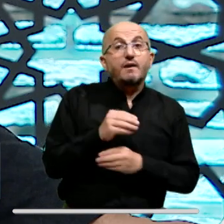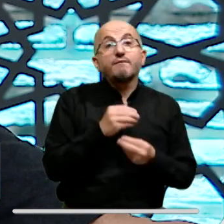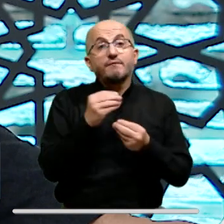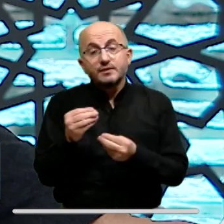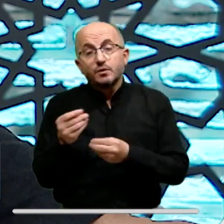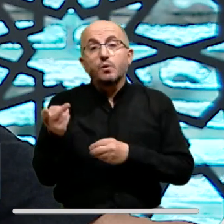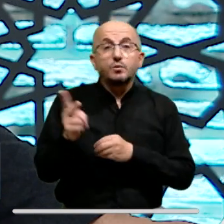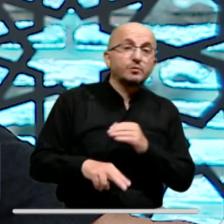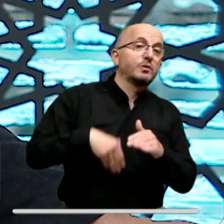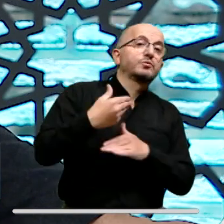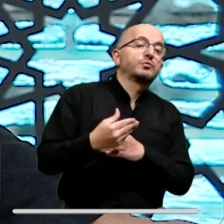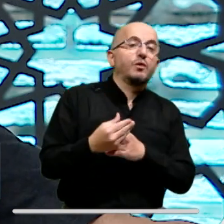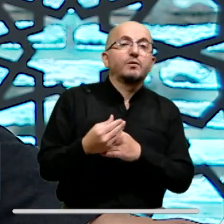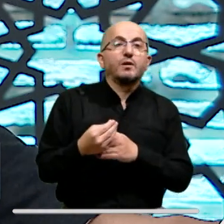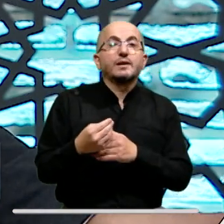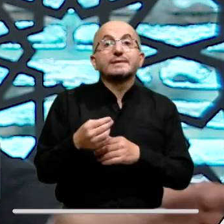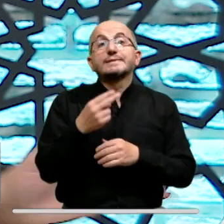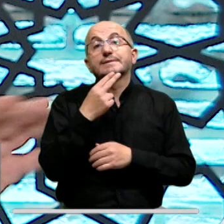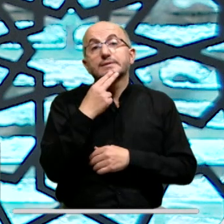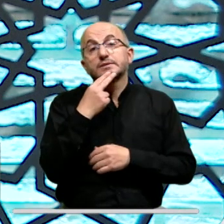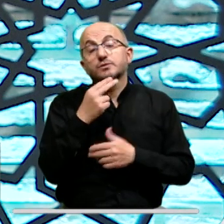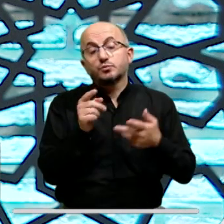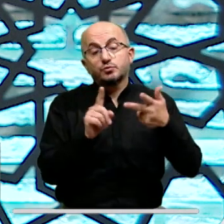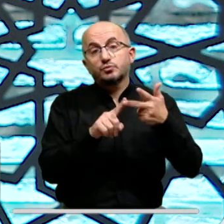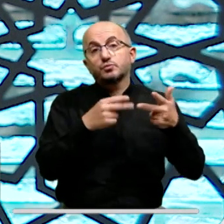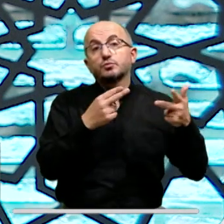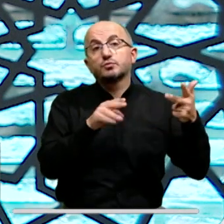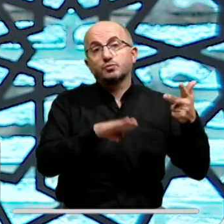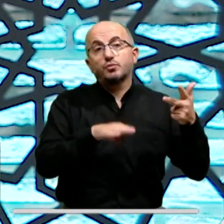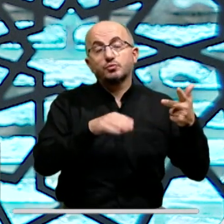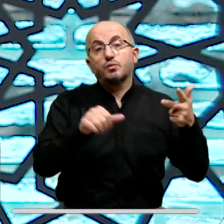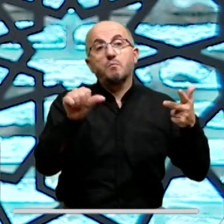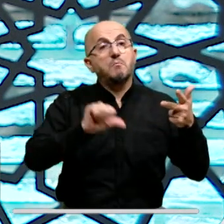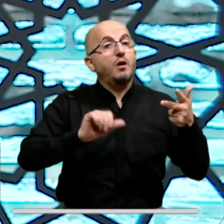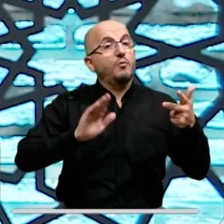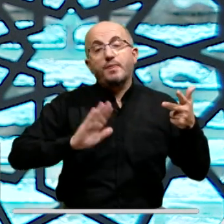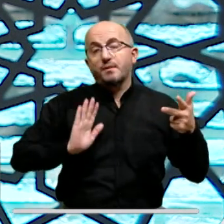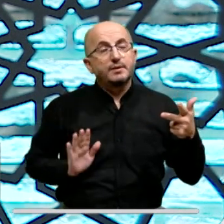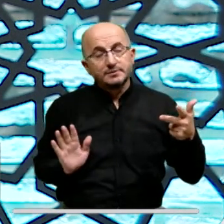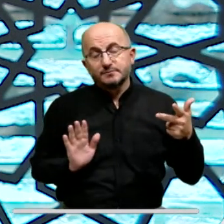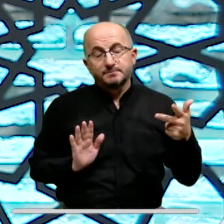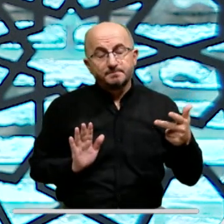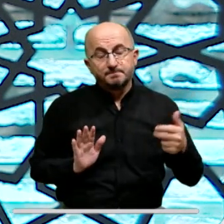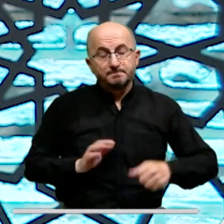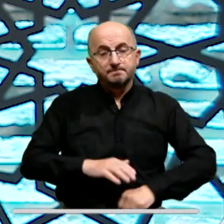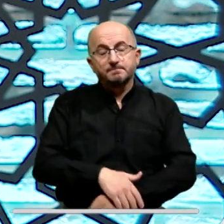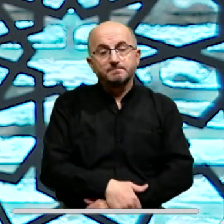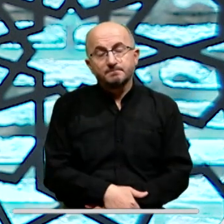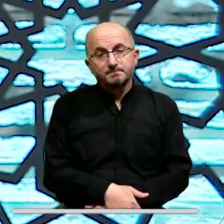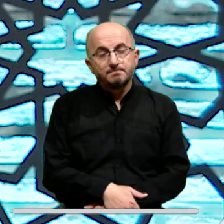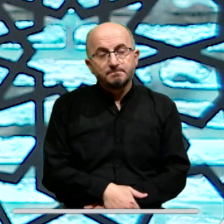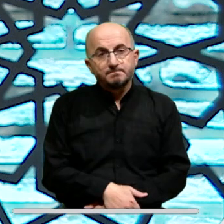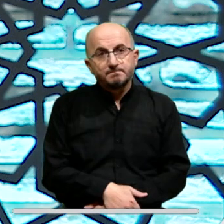ama öldükten sonra olursa aynen, tabii, o kızı tabii. Diğer çocuğunu mahrum edemez yani tabii, değil tabii, mi? Evet. Peki. Trabzon'dan bir telefon